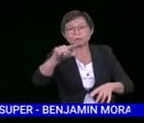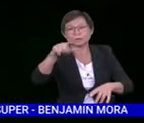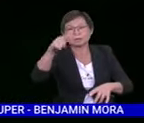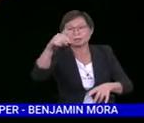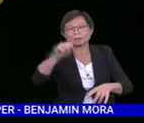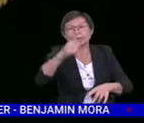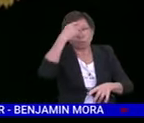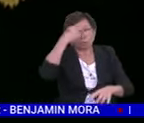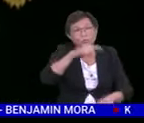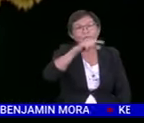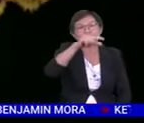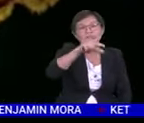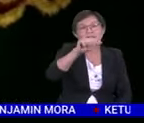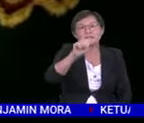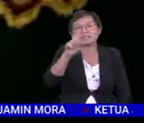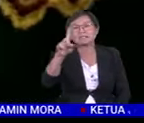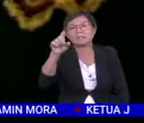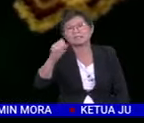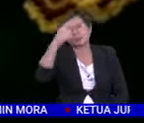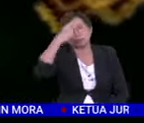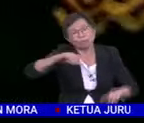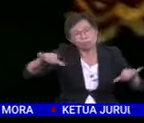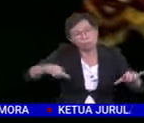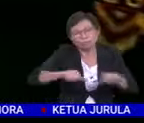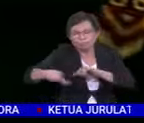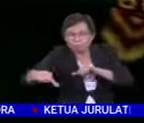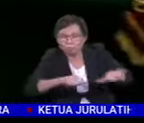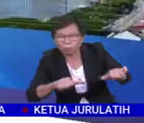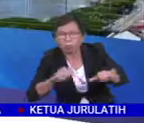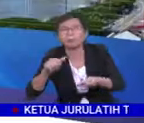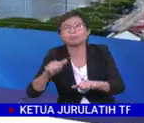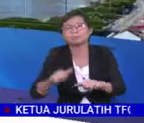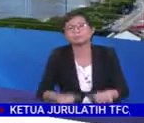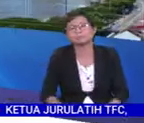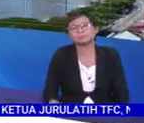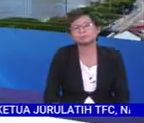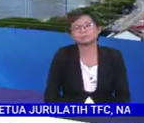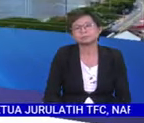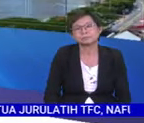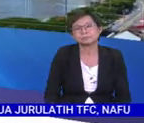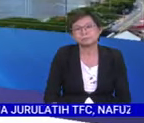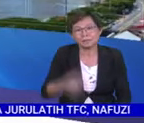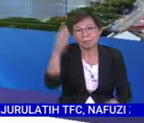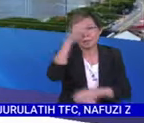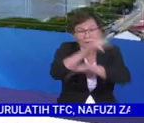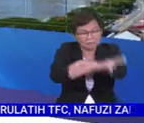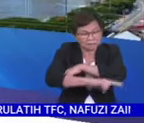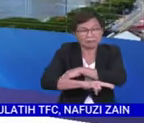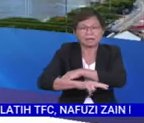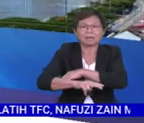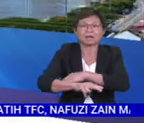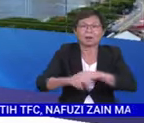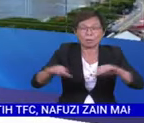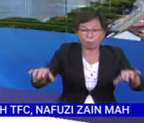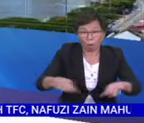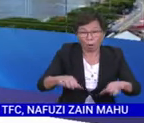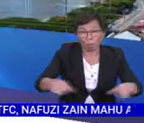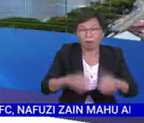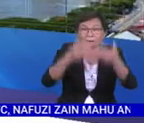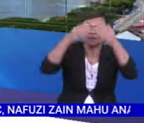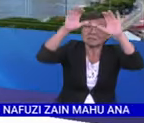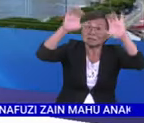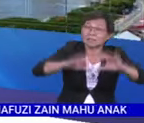jds melaksanakan activity mereka kerajaan Negeri menga pendekatan